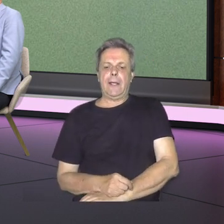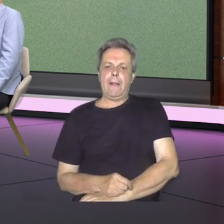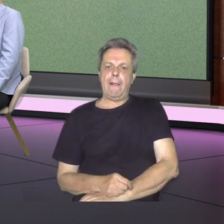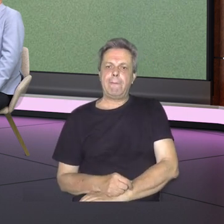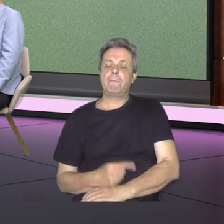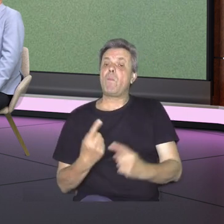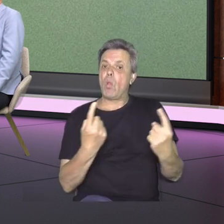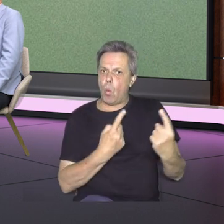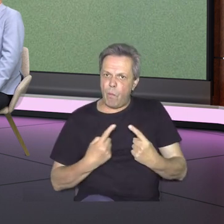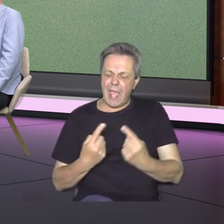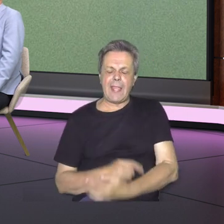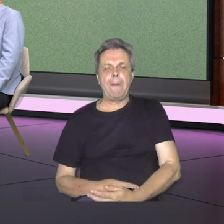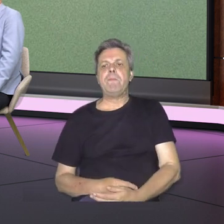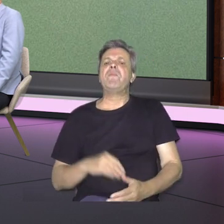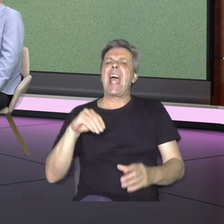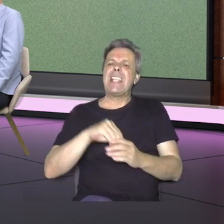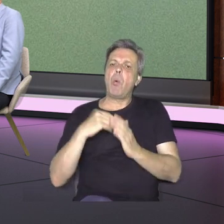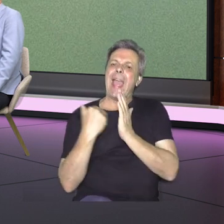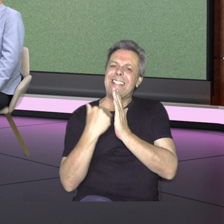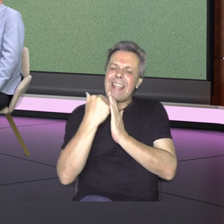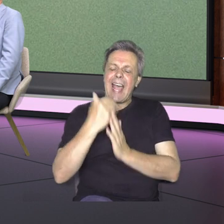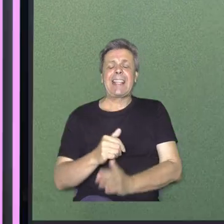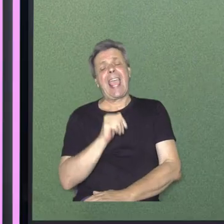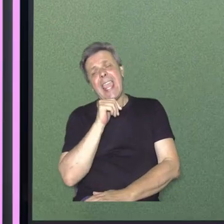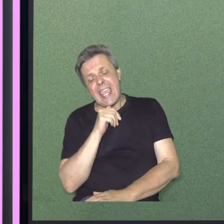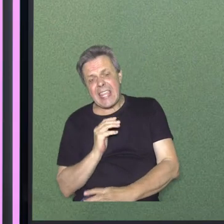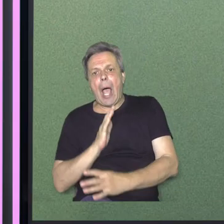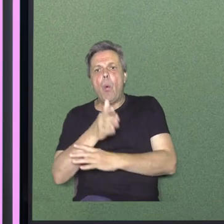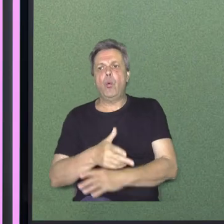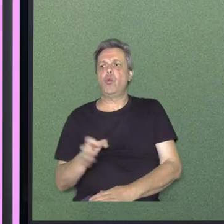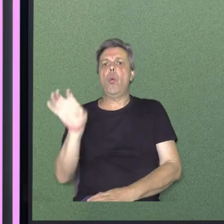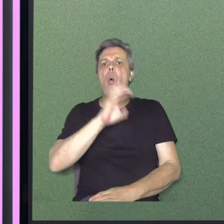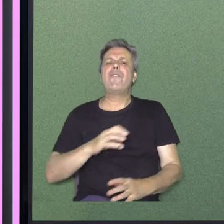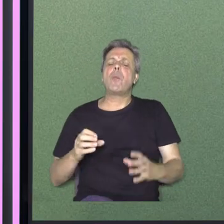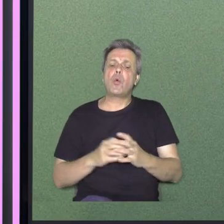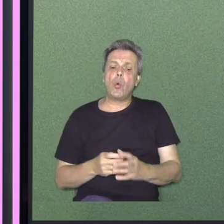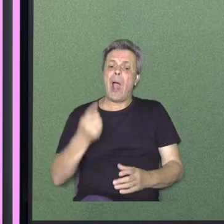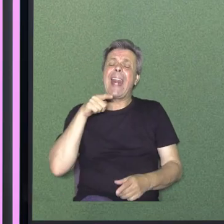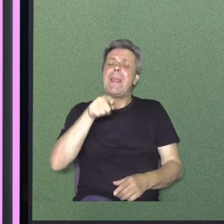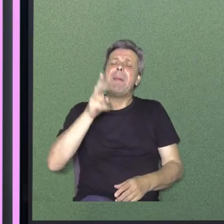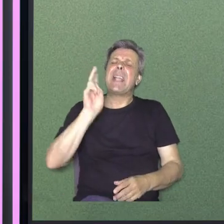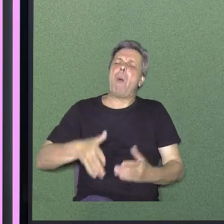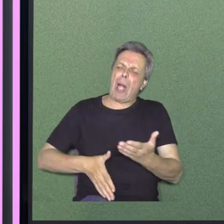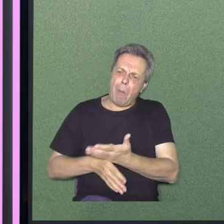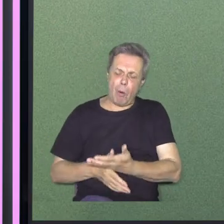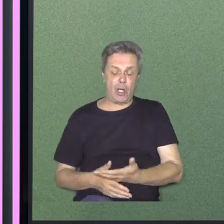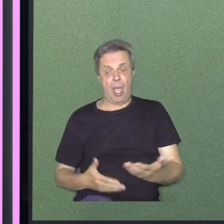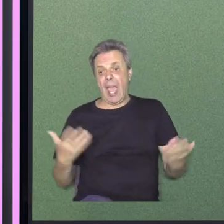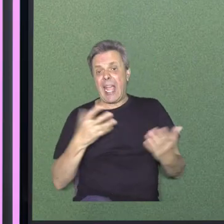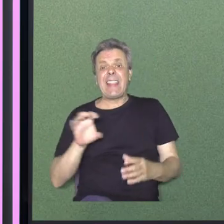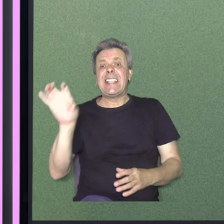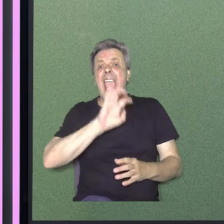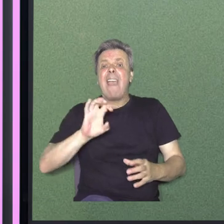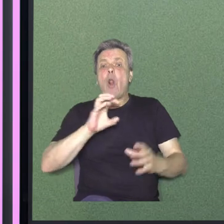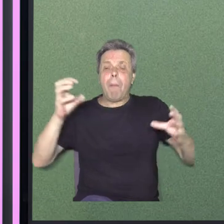da ostvare uvjete, da ispune standarde i da uđu u Evropsku uniju. Ali mora im se pomoći. Jer kad